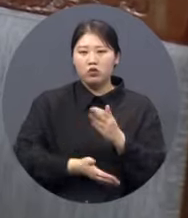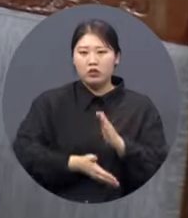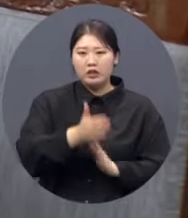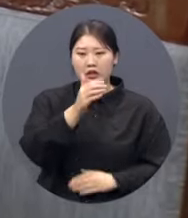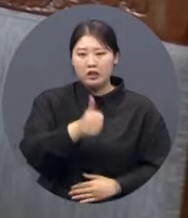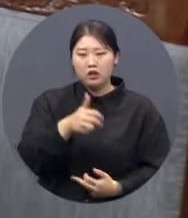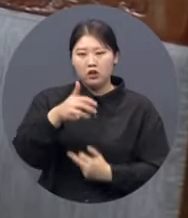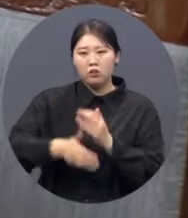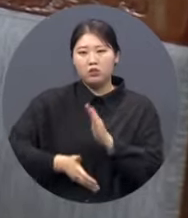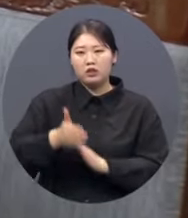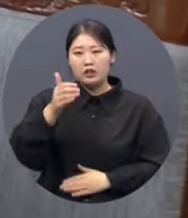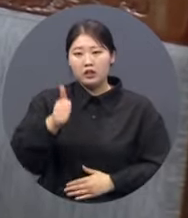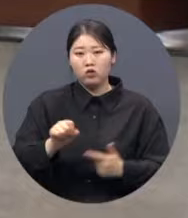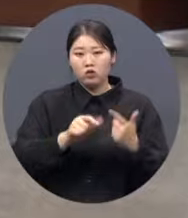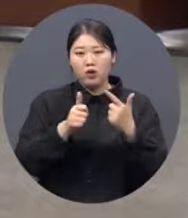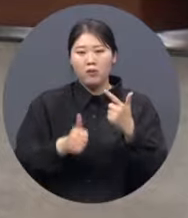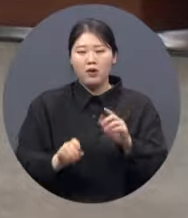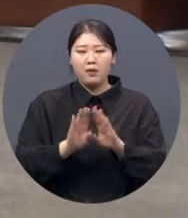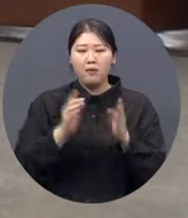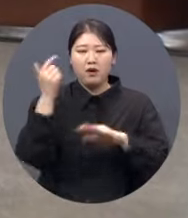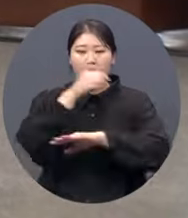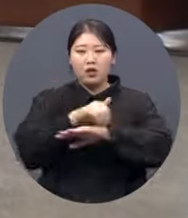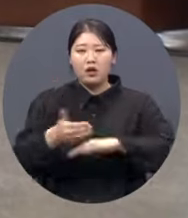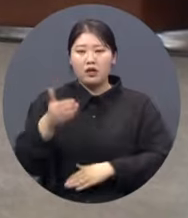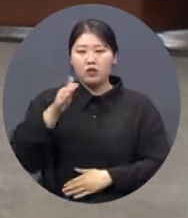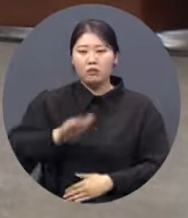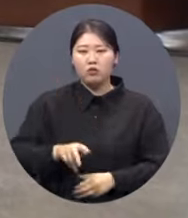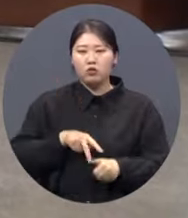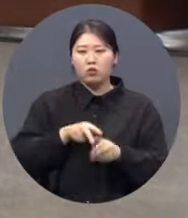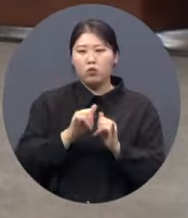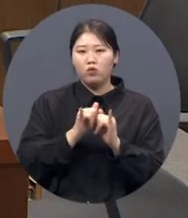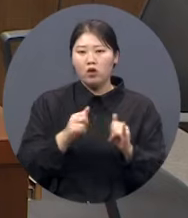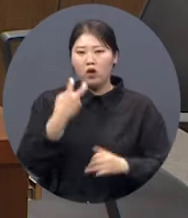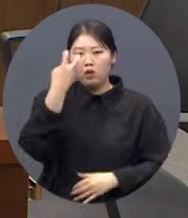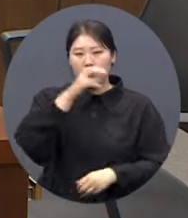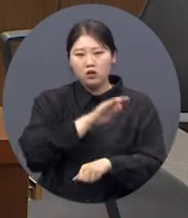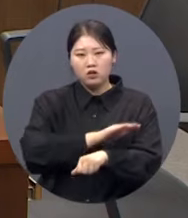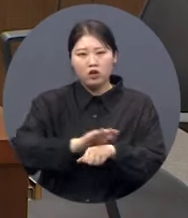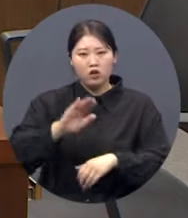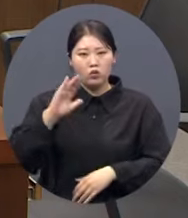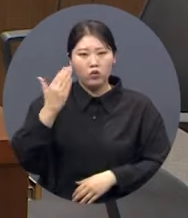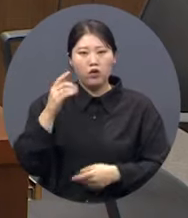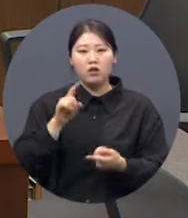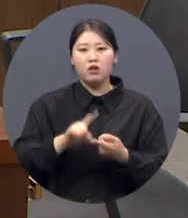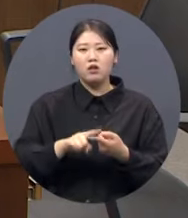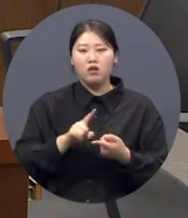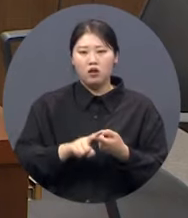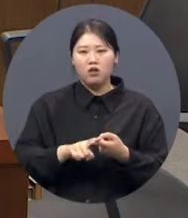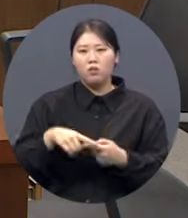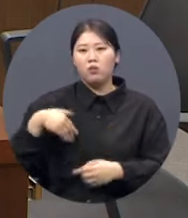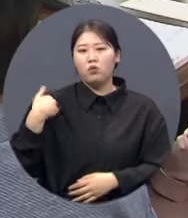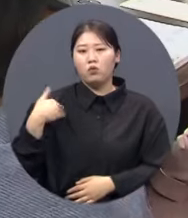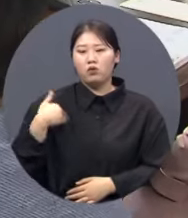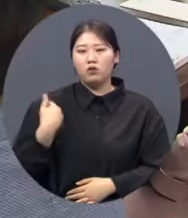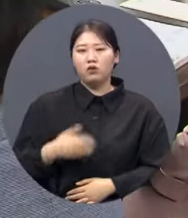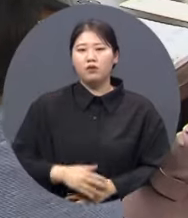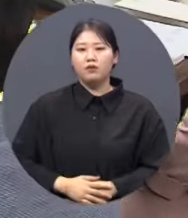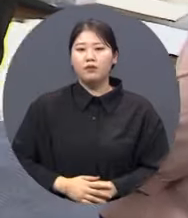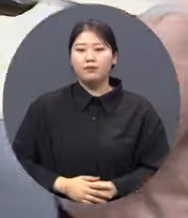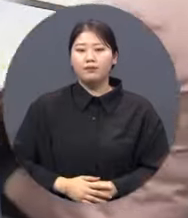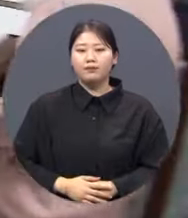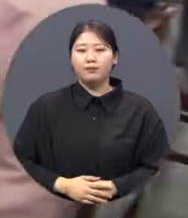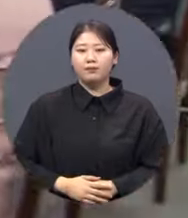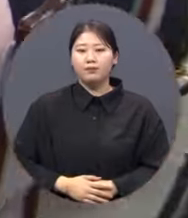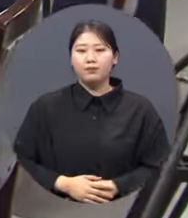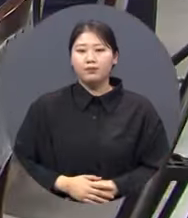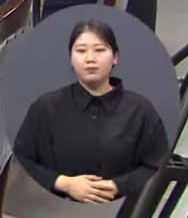후보자 인사청문회가 이달 말에 열리지만 후보자 검증이 제대로 이루어질지 이번에도 장담할 수 없게 됐습니다 MBC